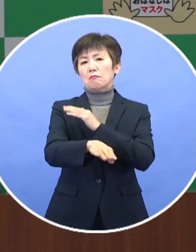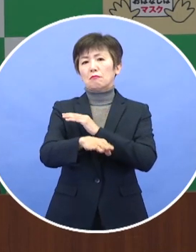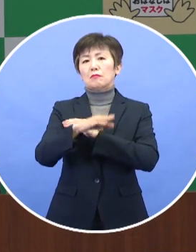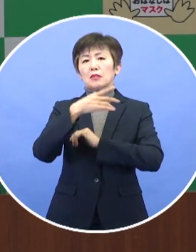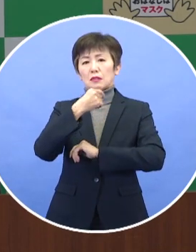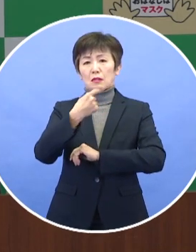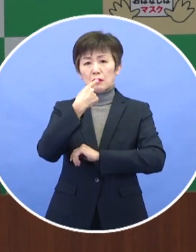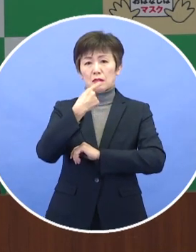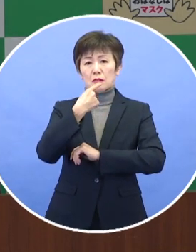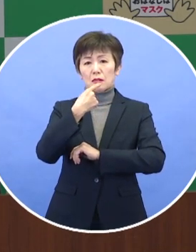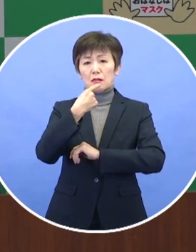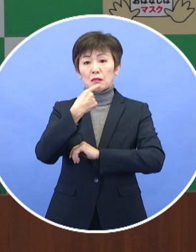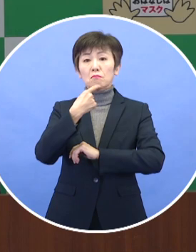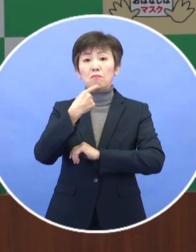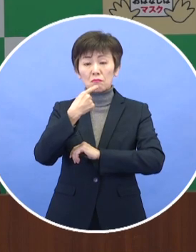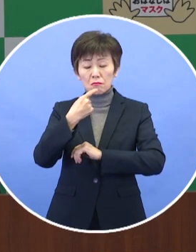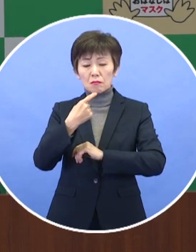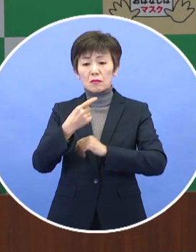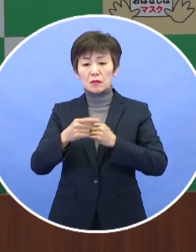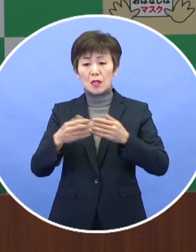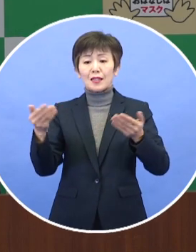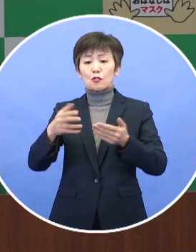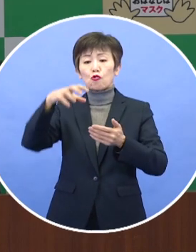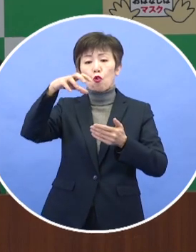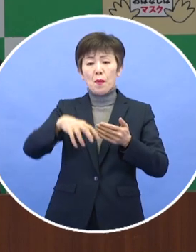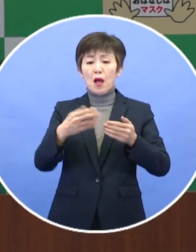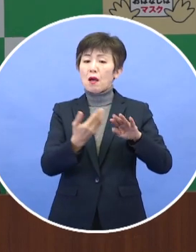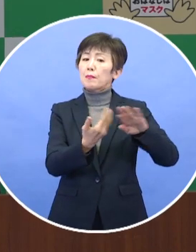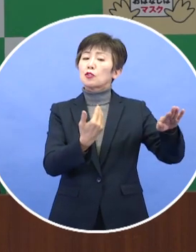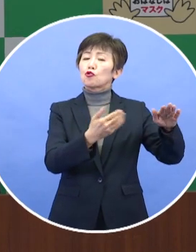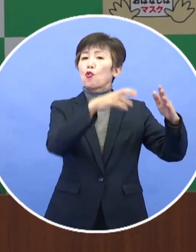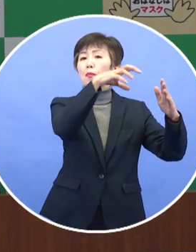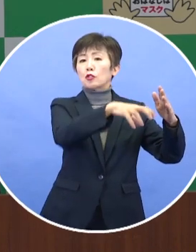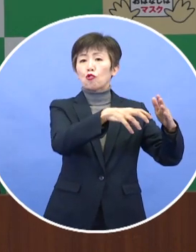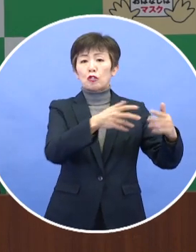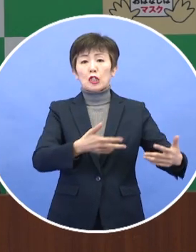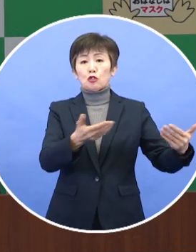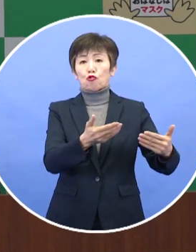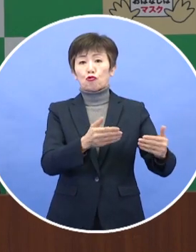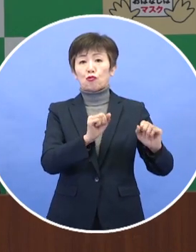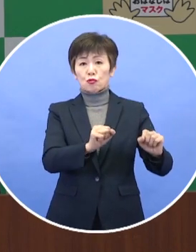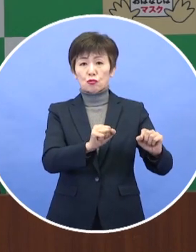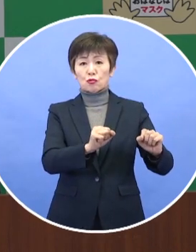テレワークも非常にスムーズにできるということで、まずこの